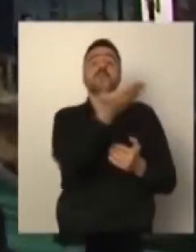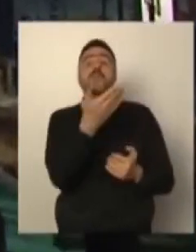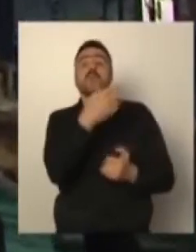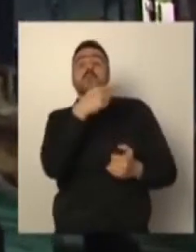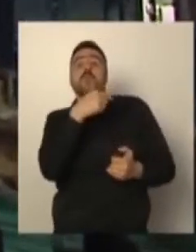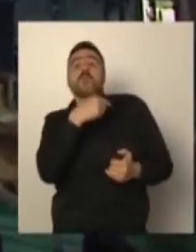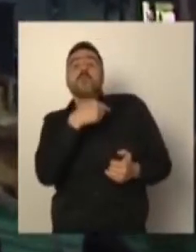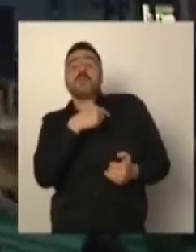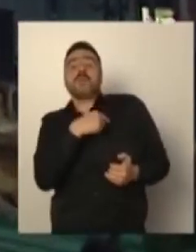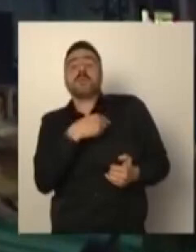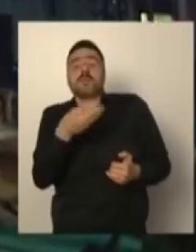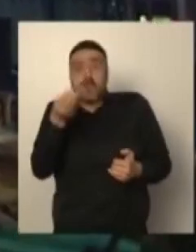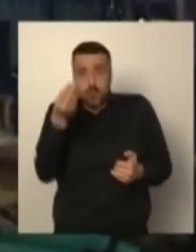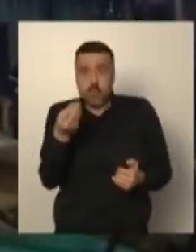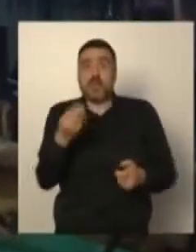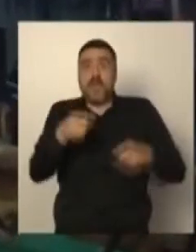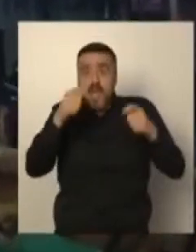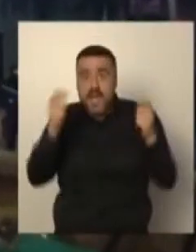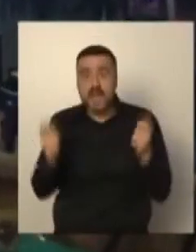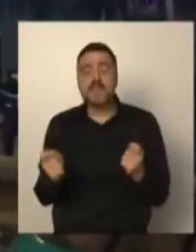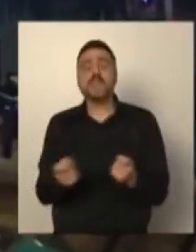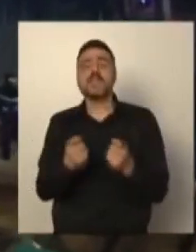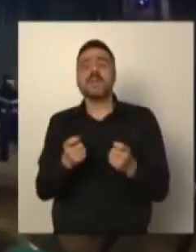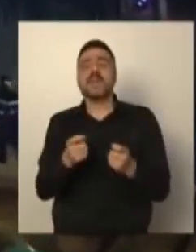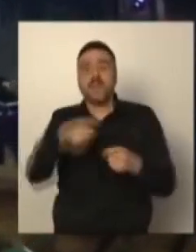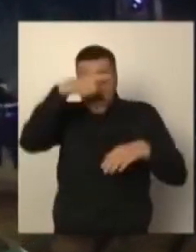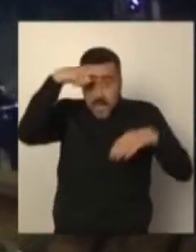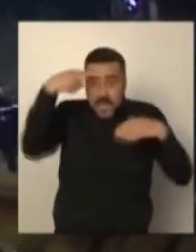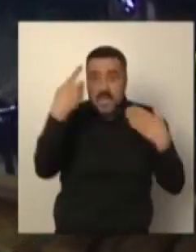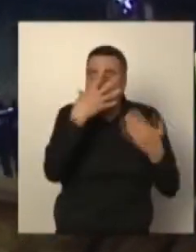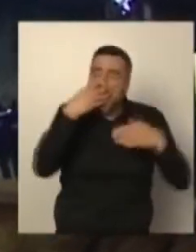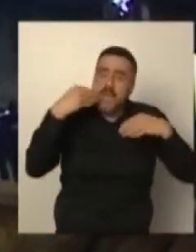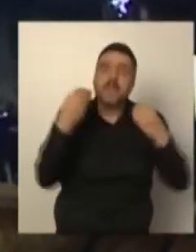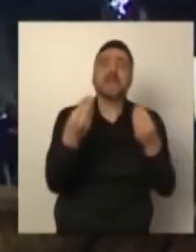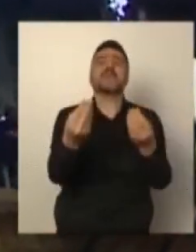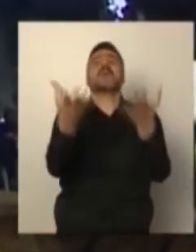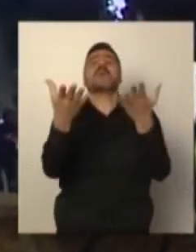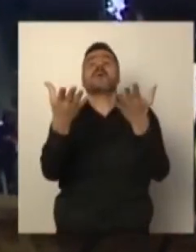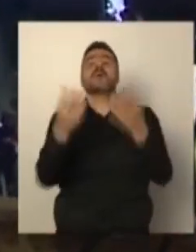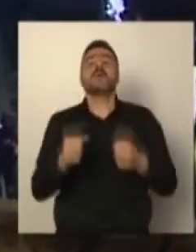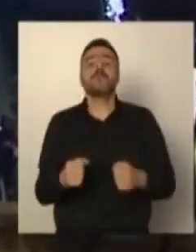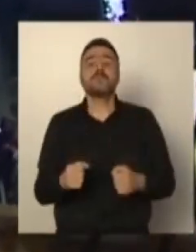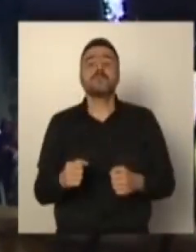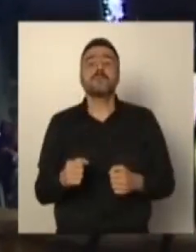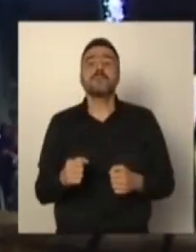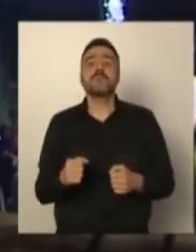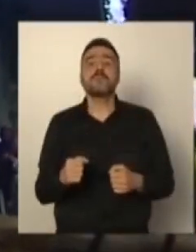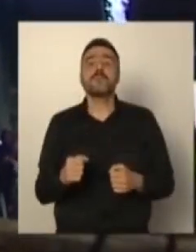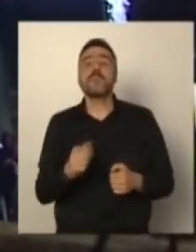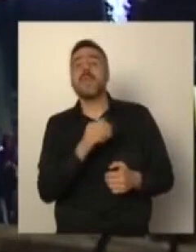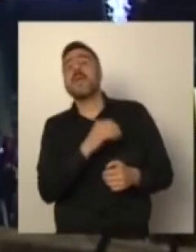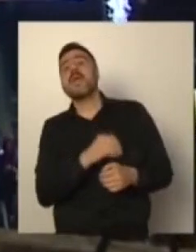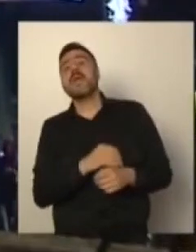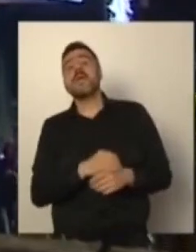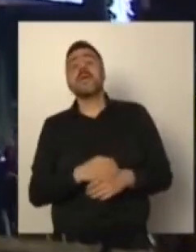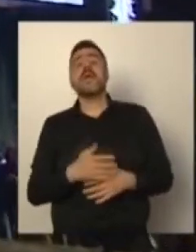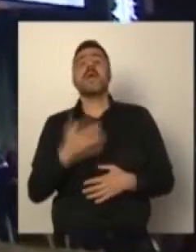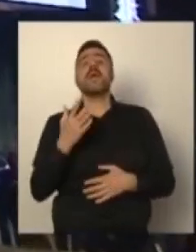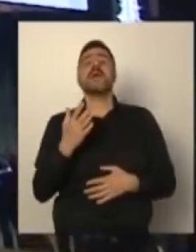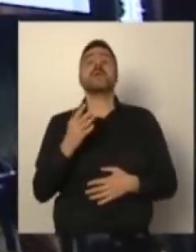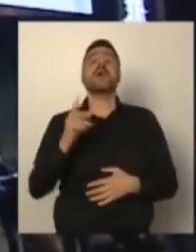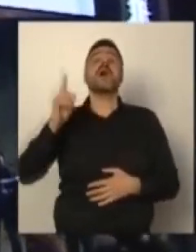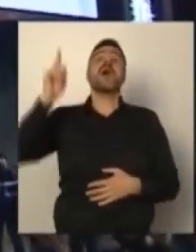gönüllerindeki hayırlı muratlarını kendilerine lütfeyle Allah'ım. Ey isteyene